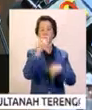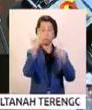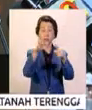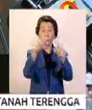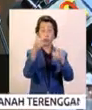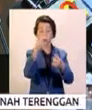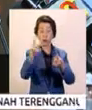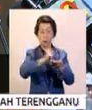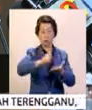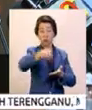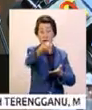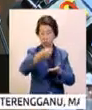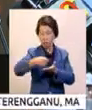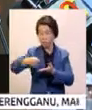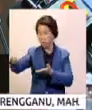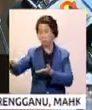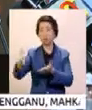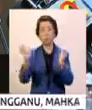hari.